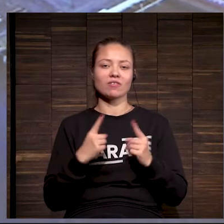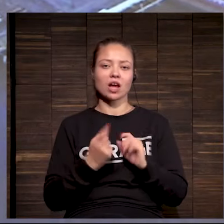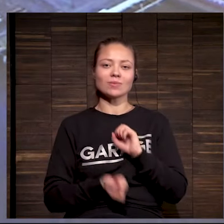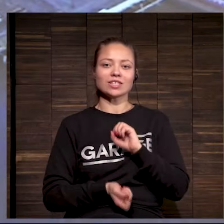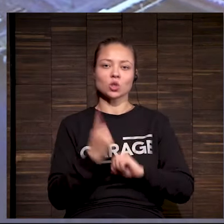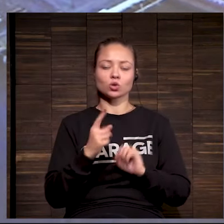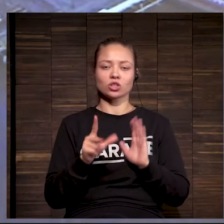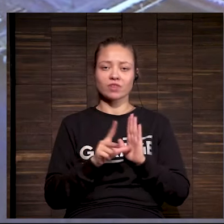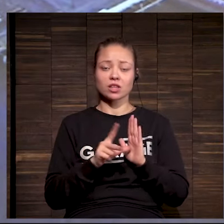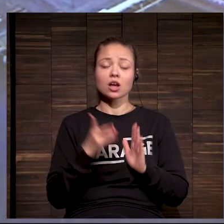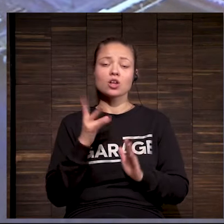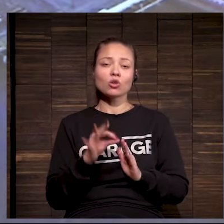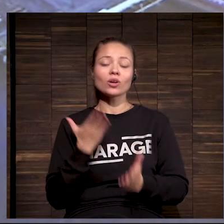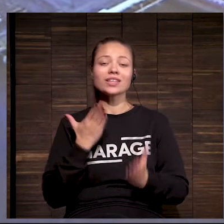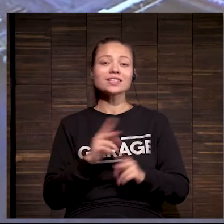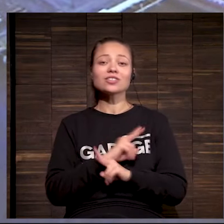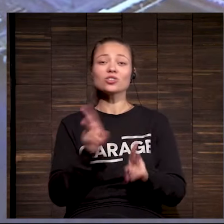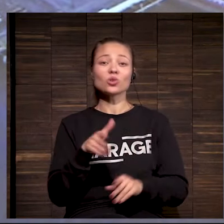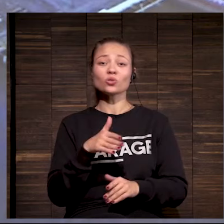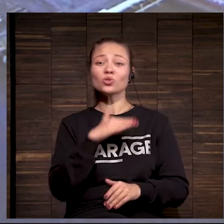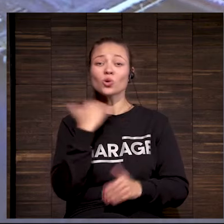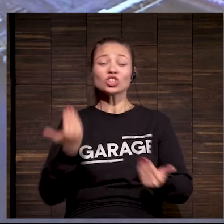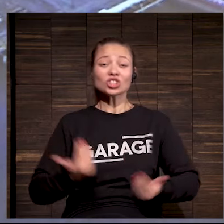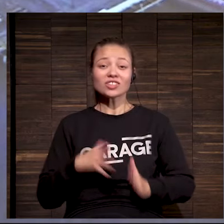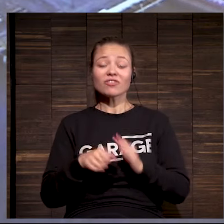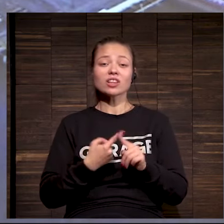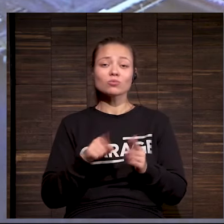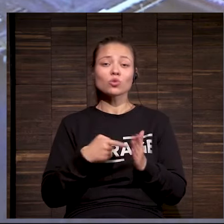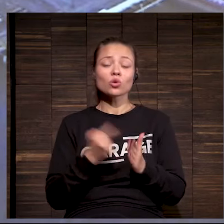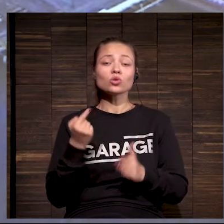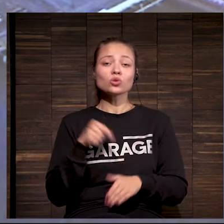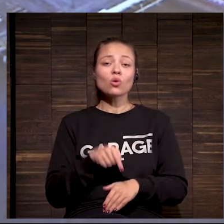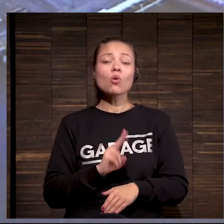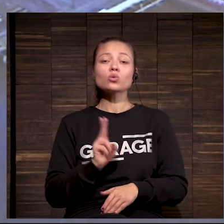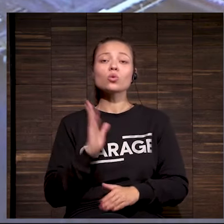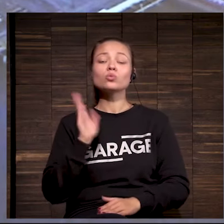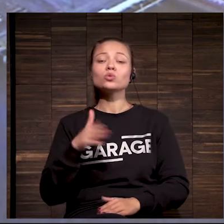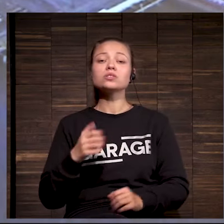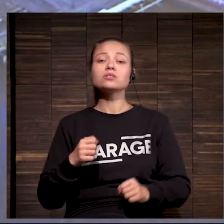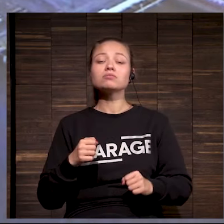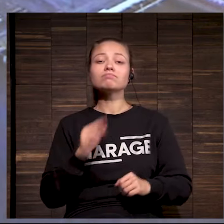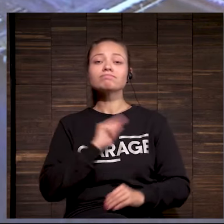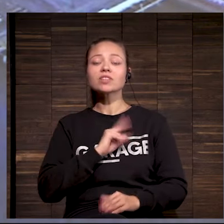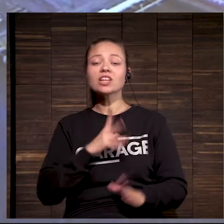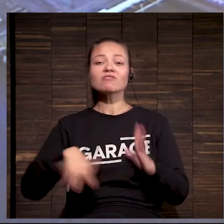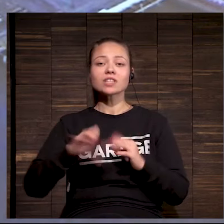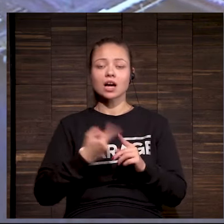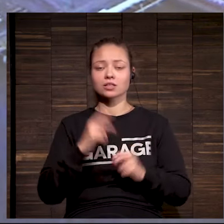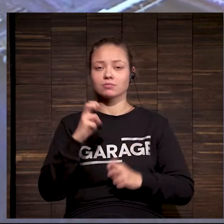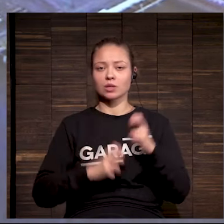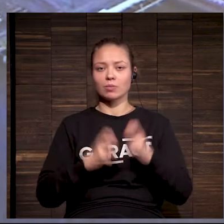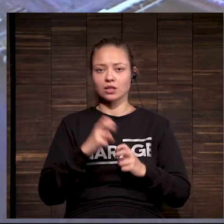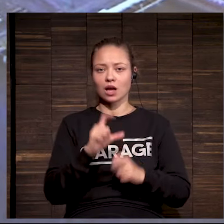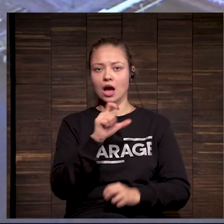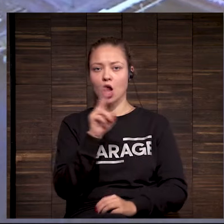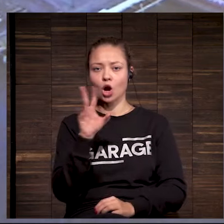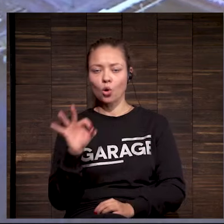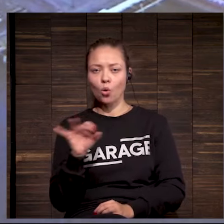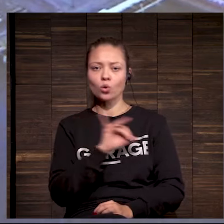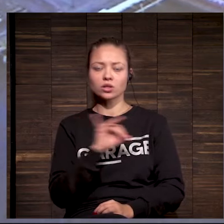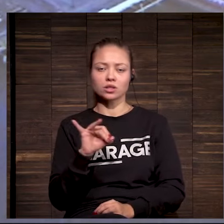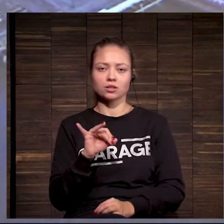правда если никто не хочет жить в этом городе кто же будет заниматься на всех этих предприятиях т.к. и